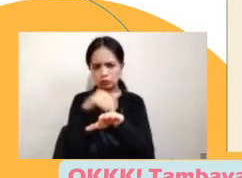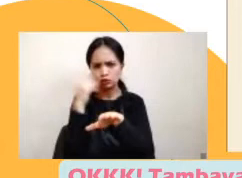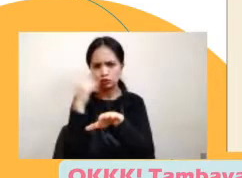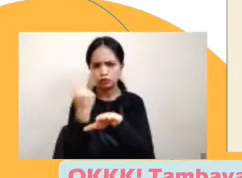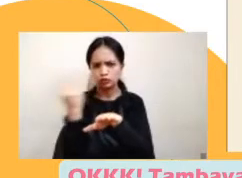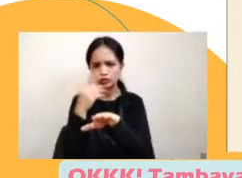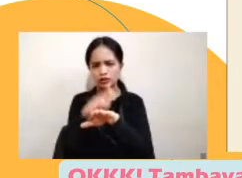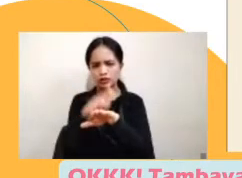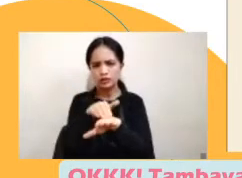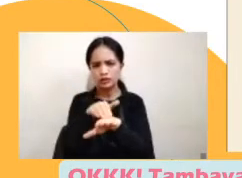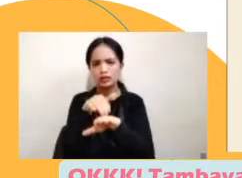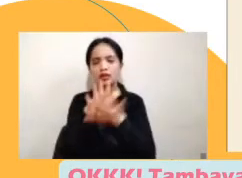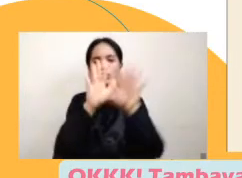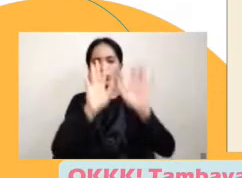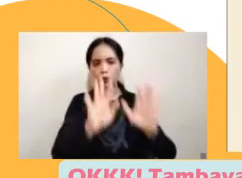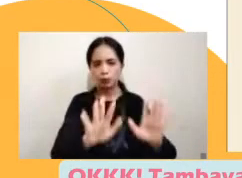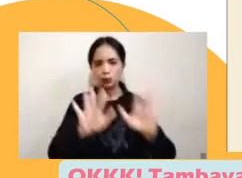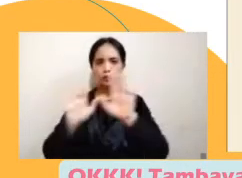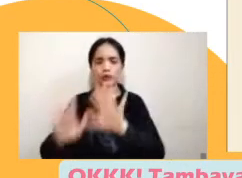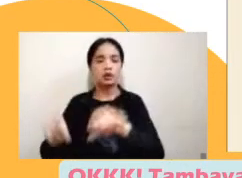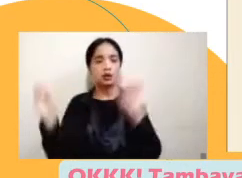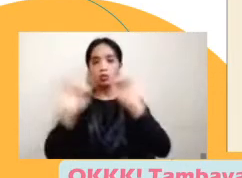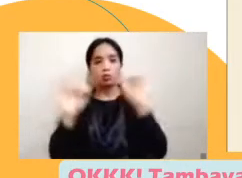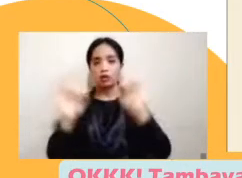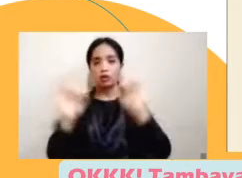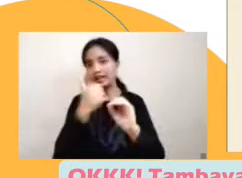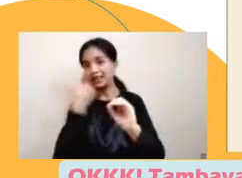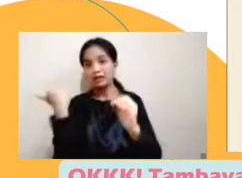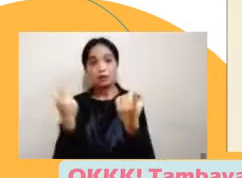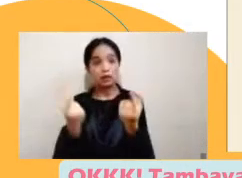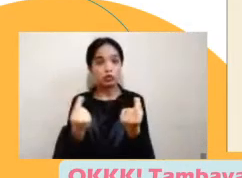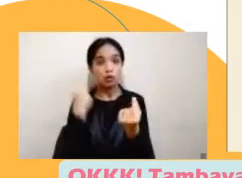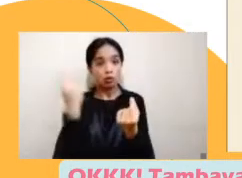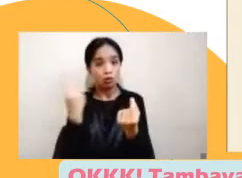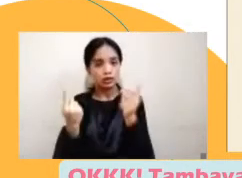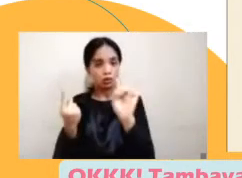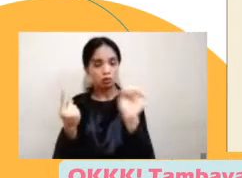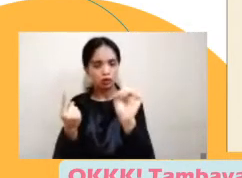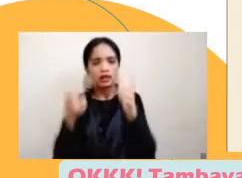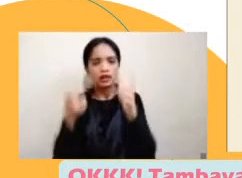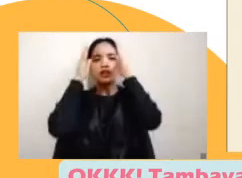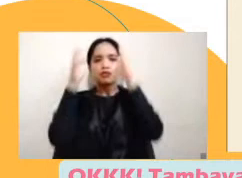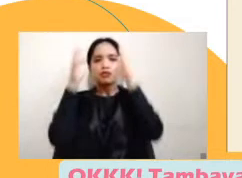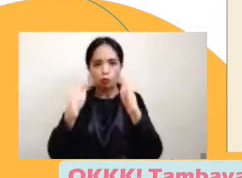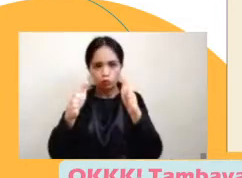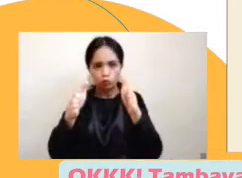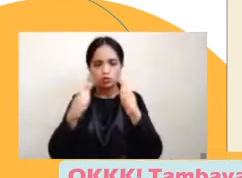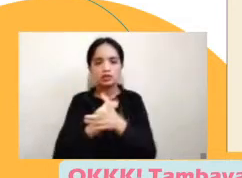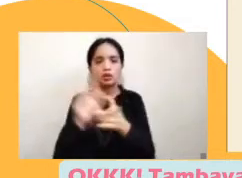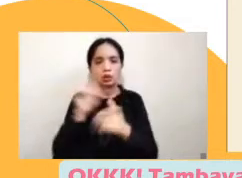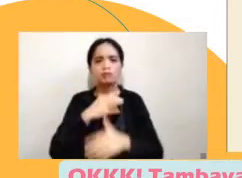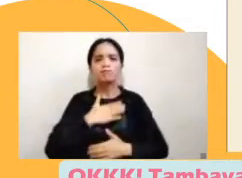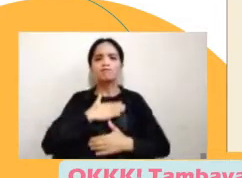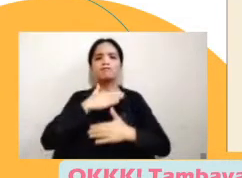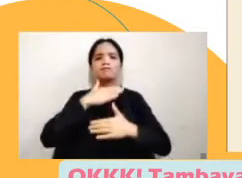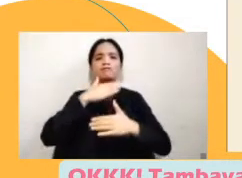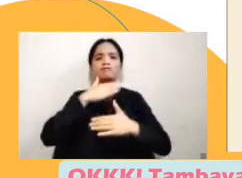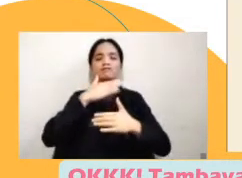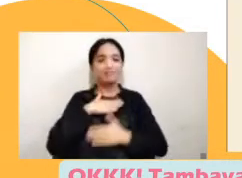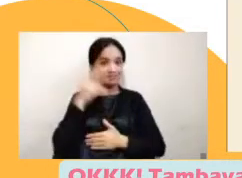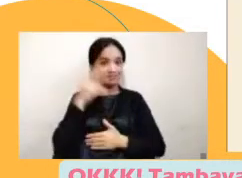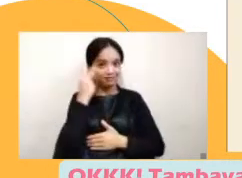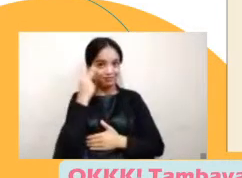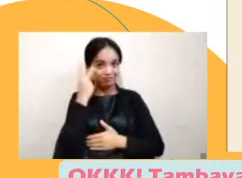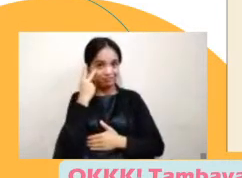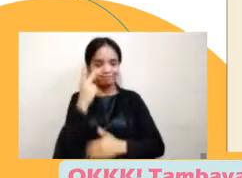very calm, at wala tayong ibang gagawin kundi mag-focus sa ating paghinga. Simulan natin, mga